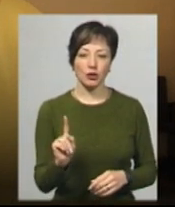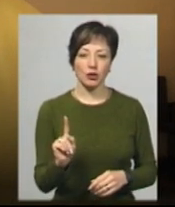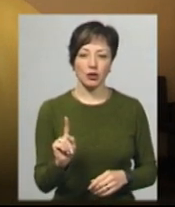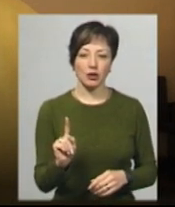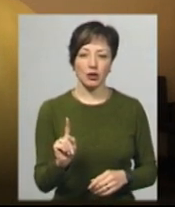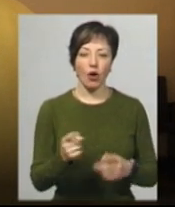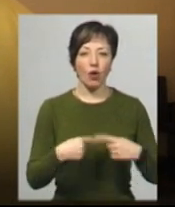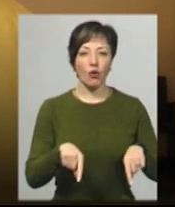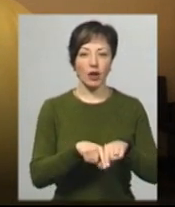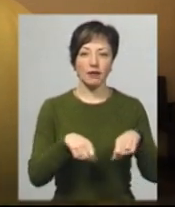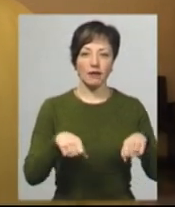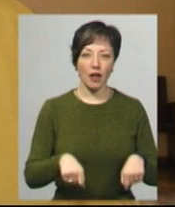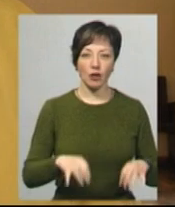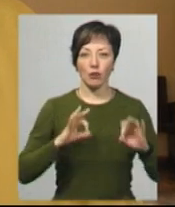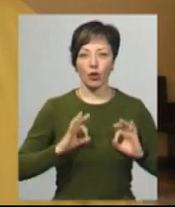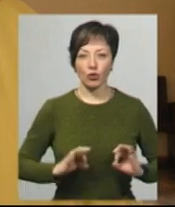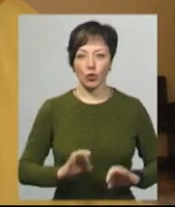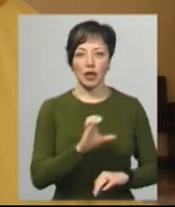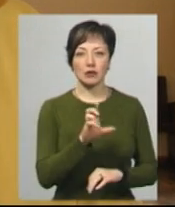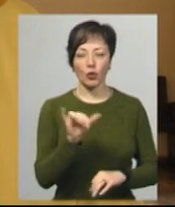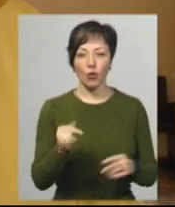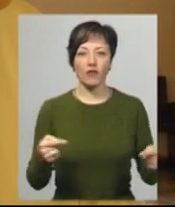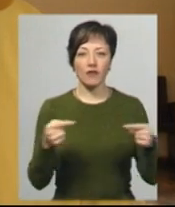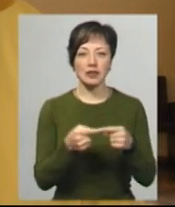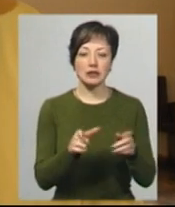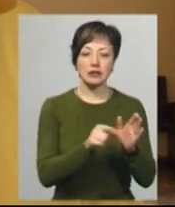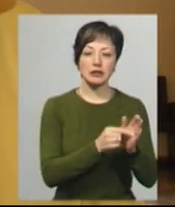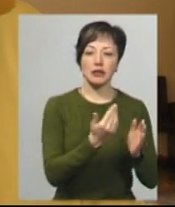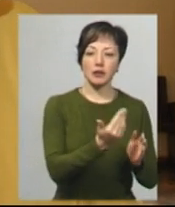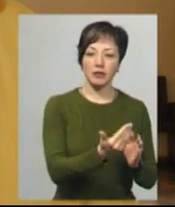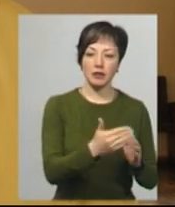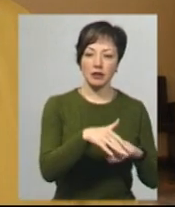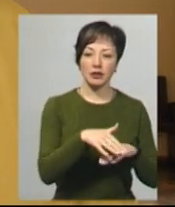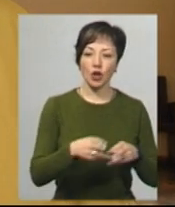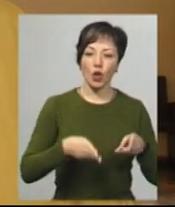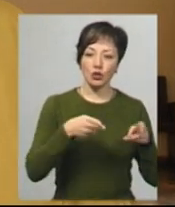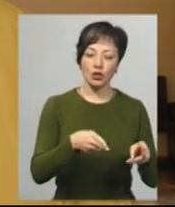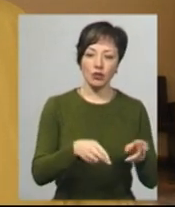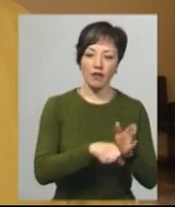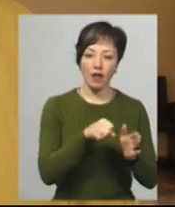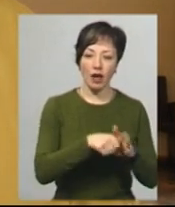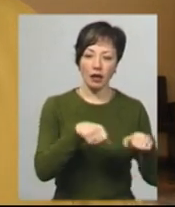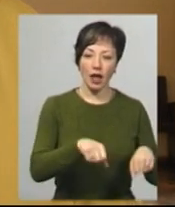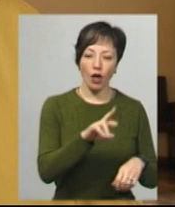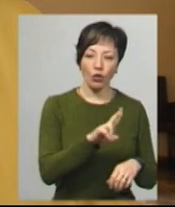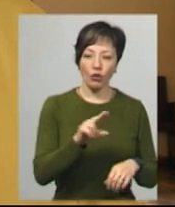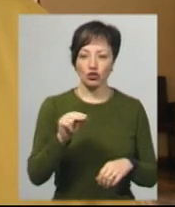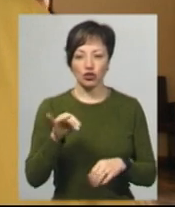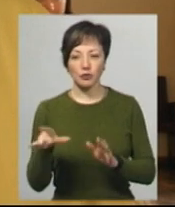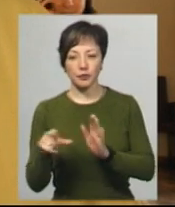органи влади, такі як прокуратура і СБУ, визначились, з ким вони. Чи вони на стороні злочинної влади Януковича, чи вони на стороні народу.